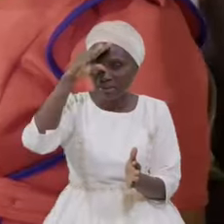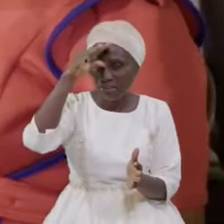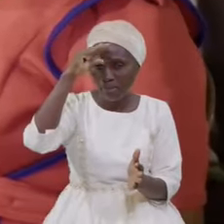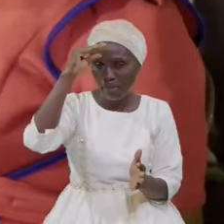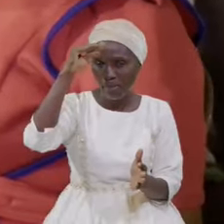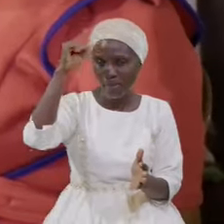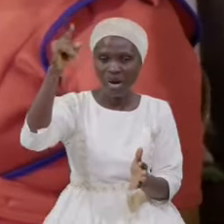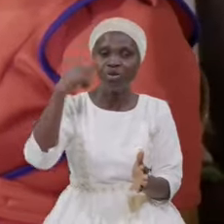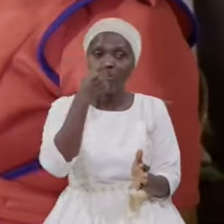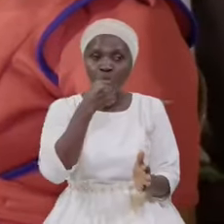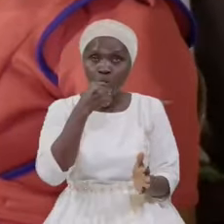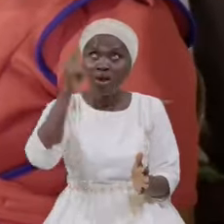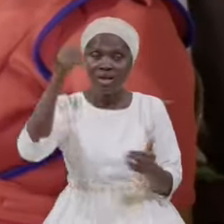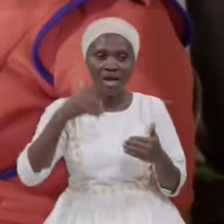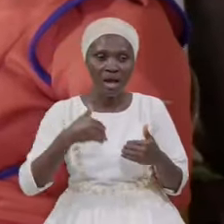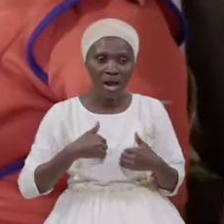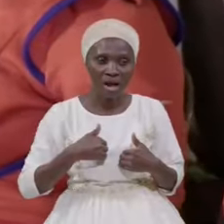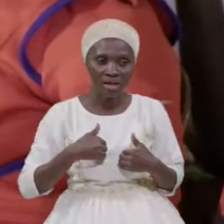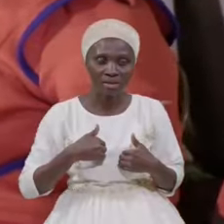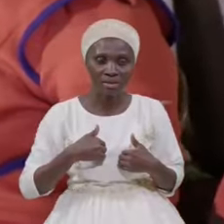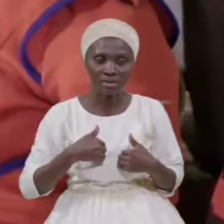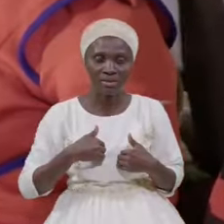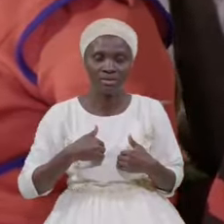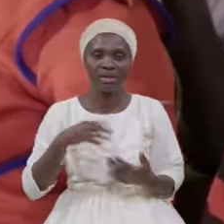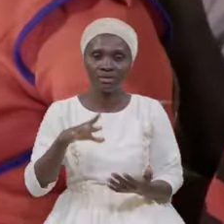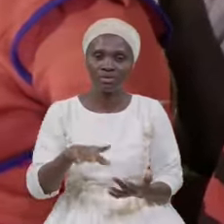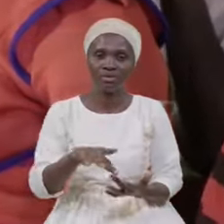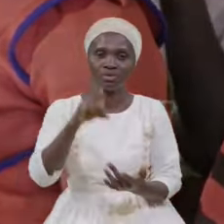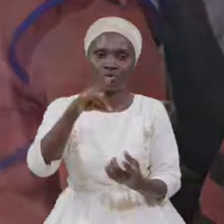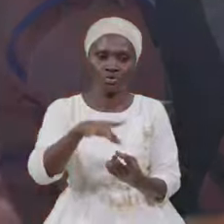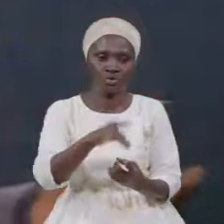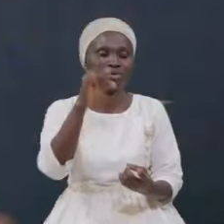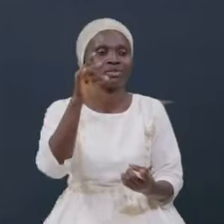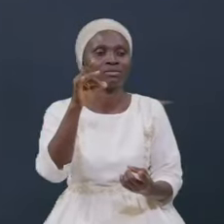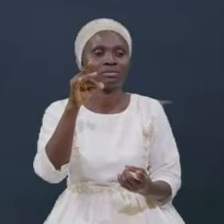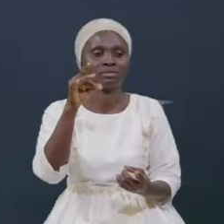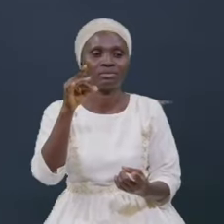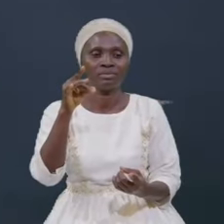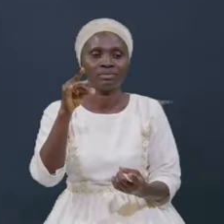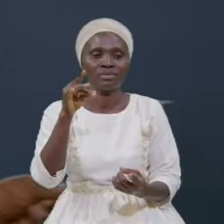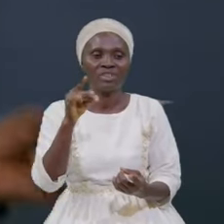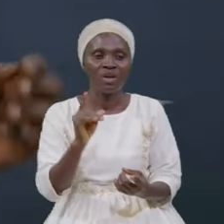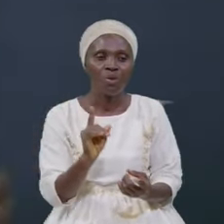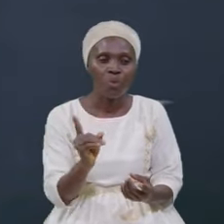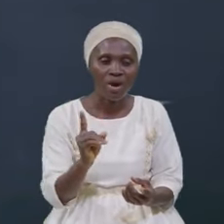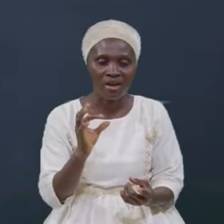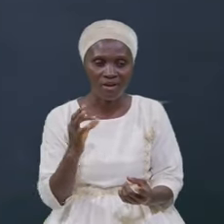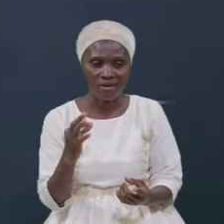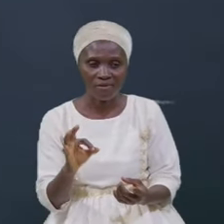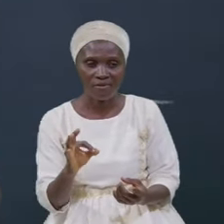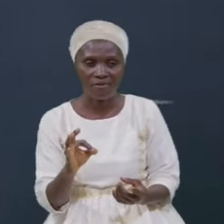désigné, ce qu'il a désigné, établi, ce dont il a donné à